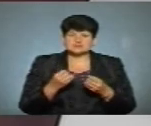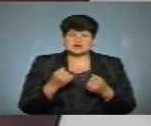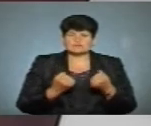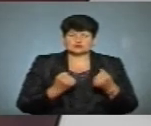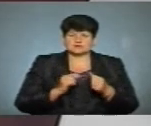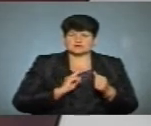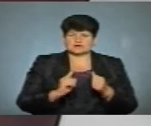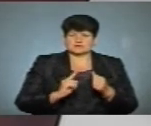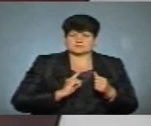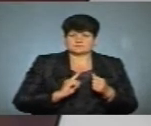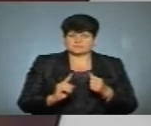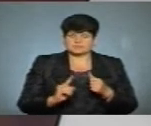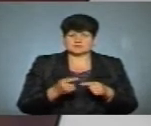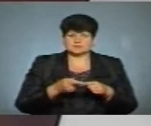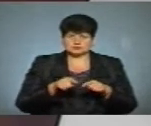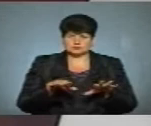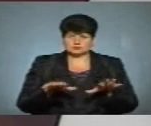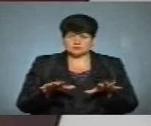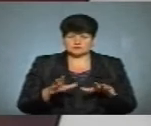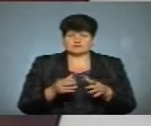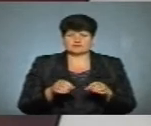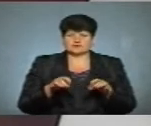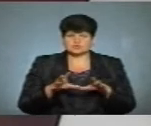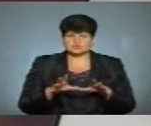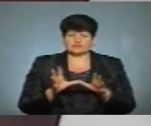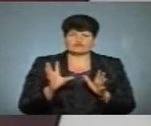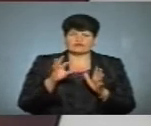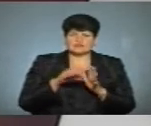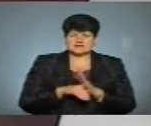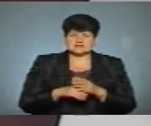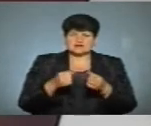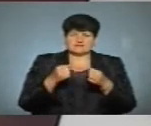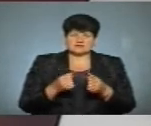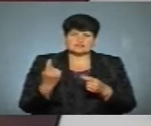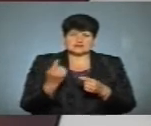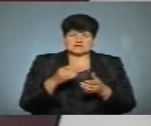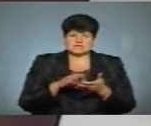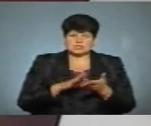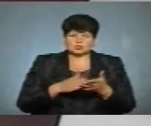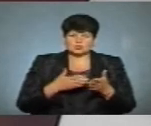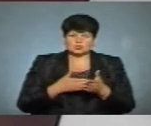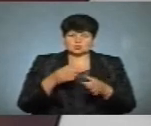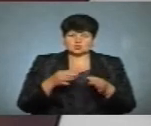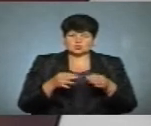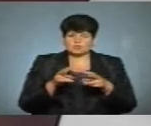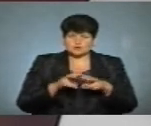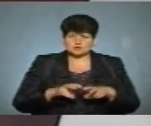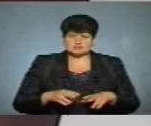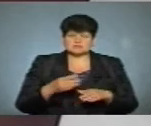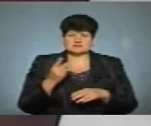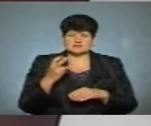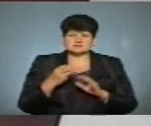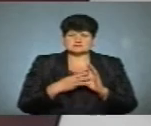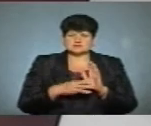повз місця аварії, вирішують питання про внесення аварії до єдиного реєстру досудових розслідувань. За другою частиною